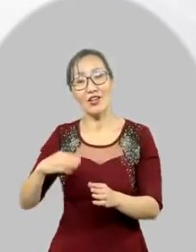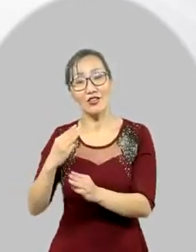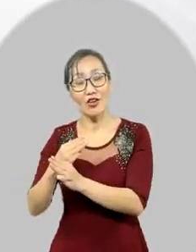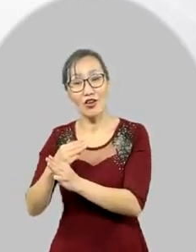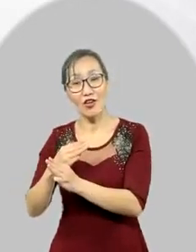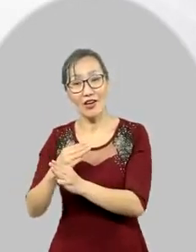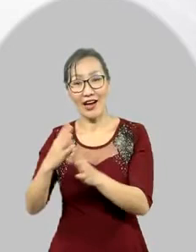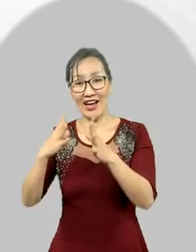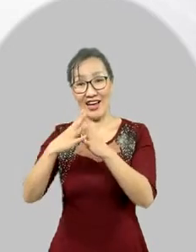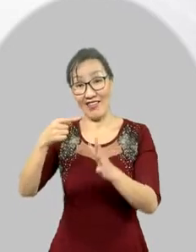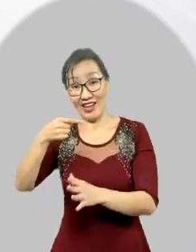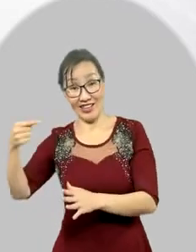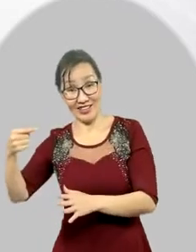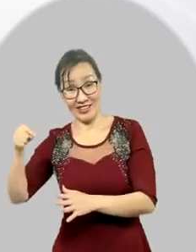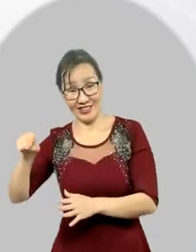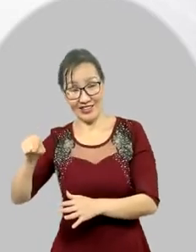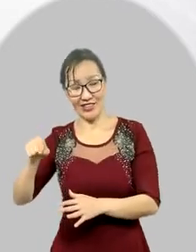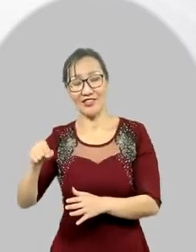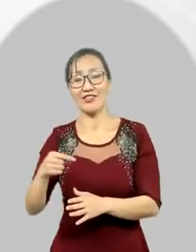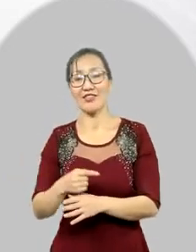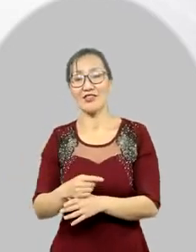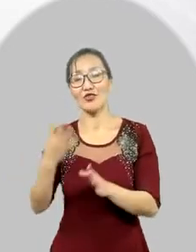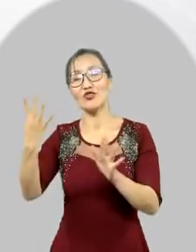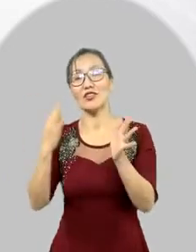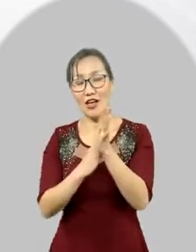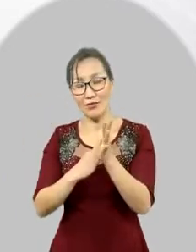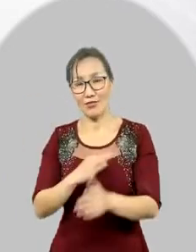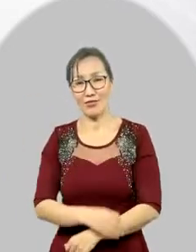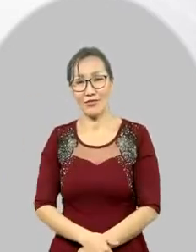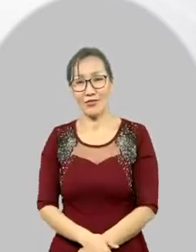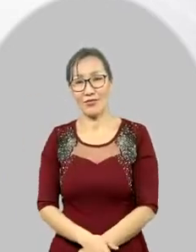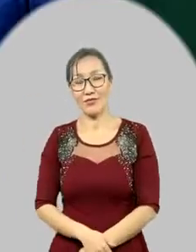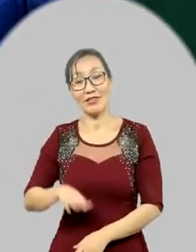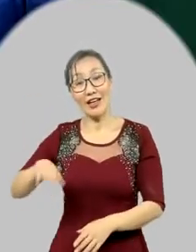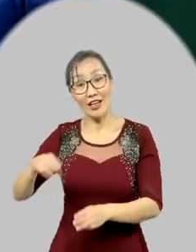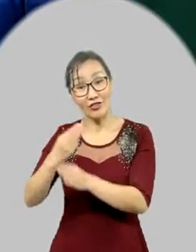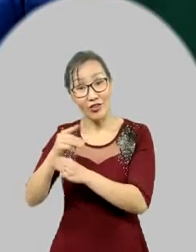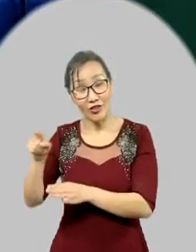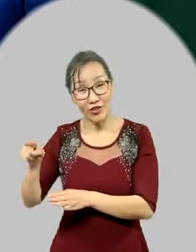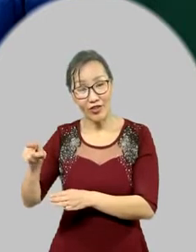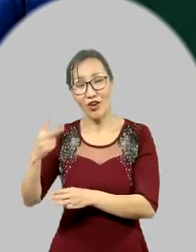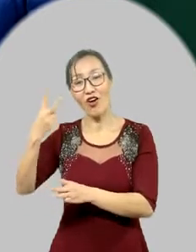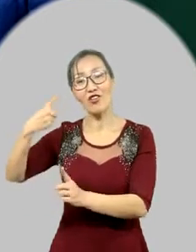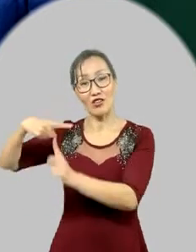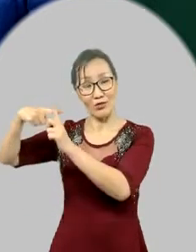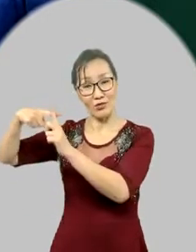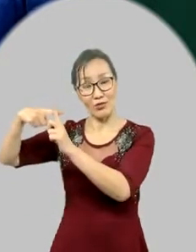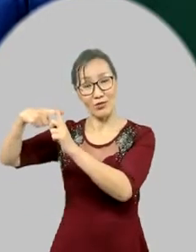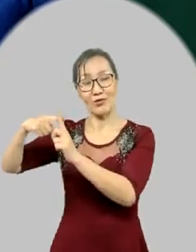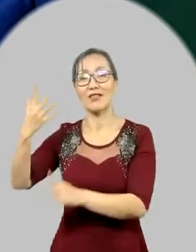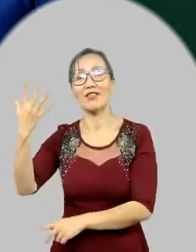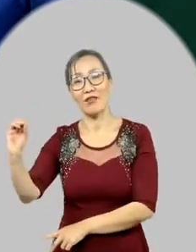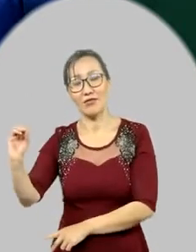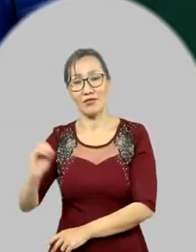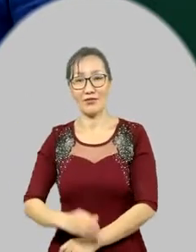тоо 10-аар хорогдсон байна. 48. Дараагийн тоо 2-оор нэмэгдээд